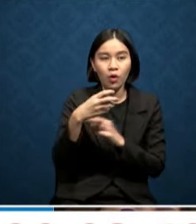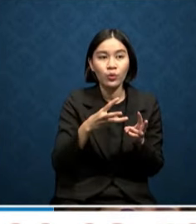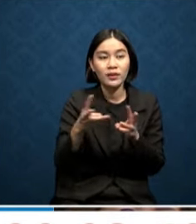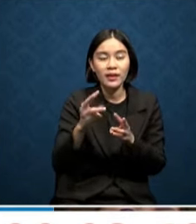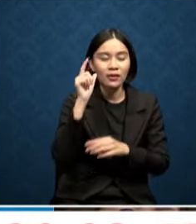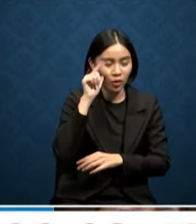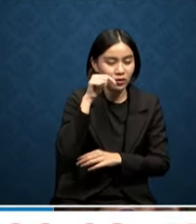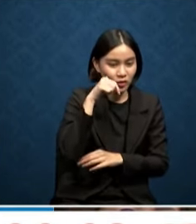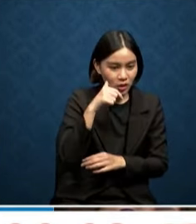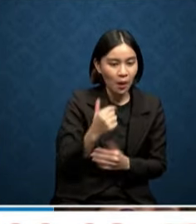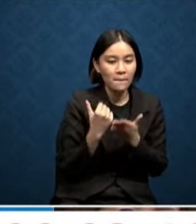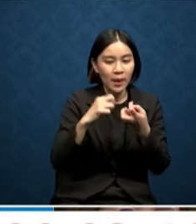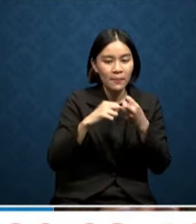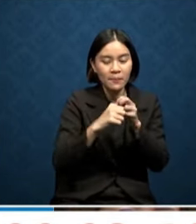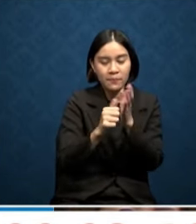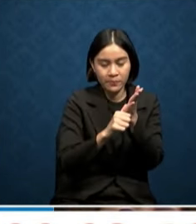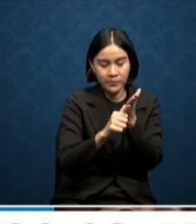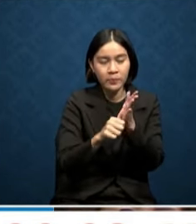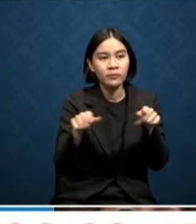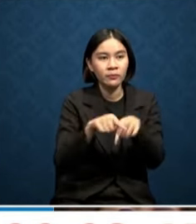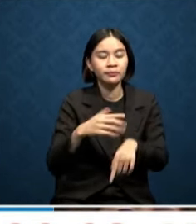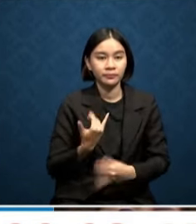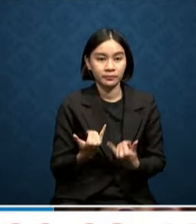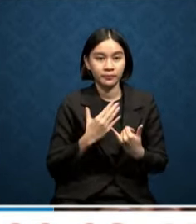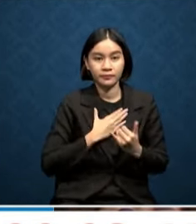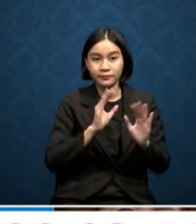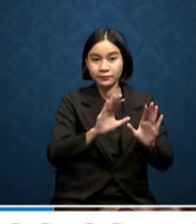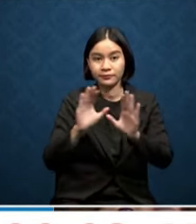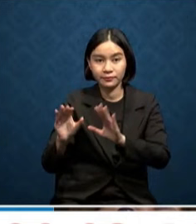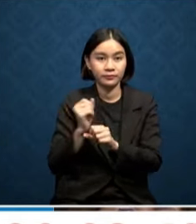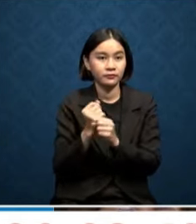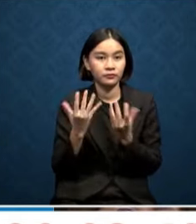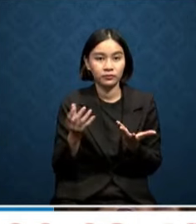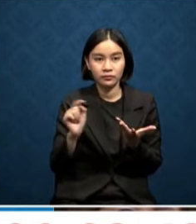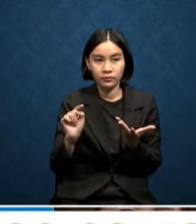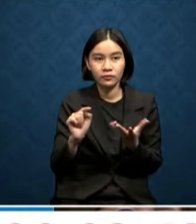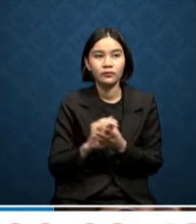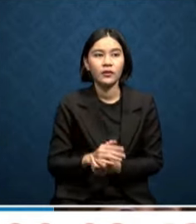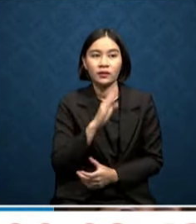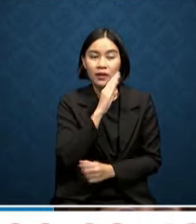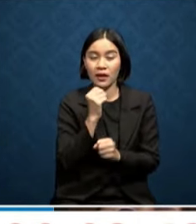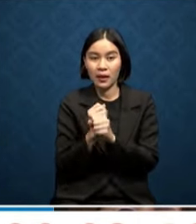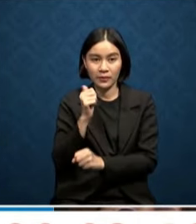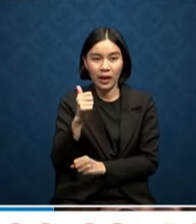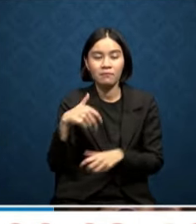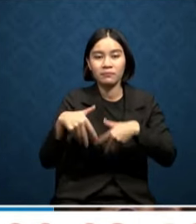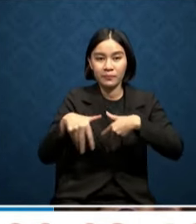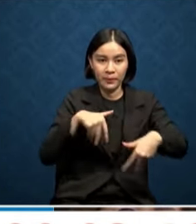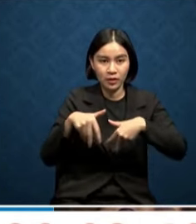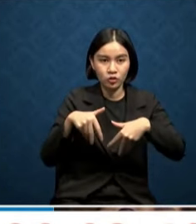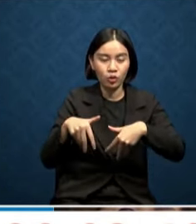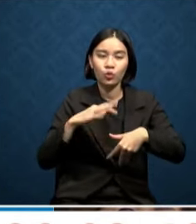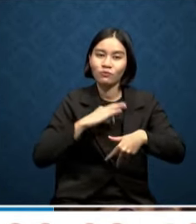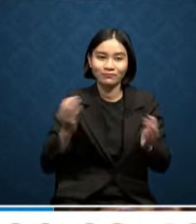Centerเข้าไปแก้ปัญหาแล้วก็เยียวยาเดี๋ยนั้นฝากเอาไว้นะคะว่าจะไปทำอย่างไรแล้วถ้าทำได้เนี่ยเ่อประชาชนก็จะ